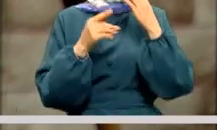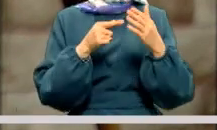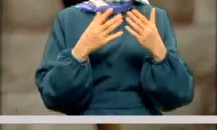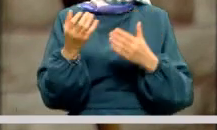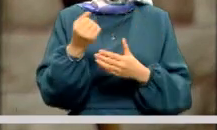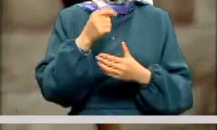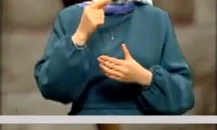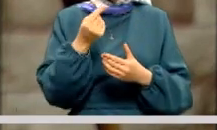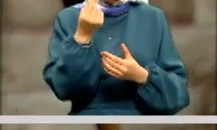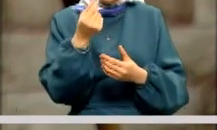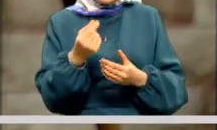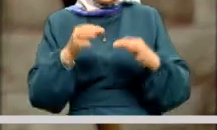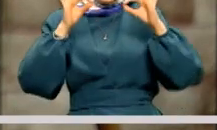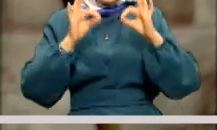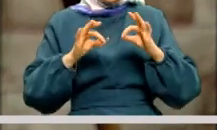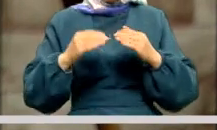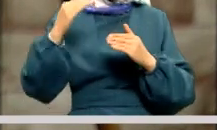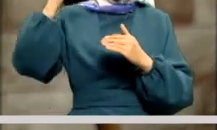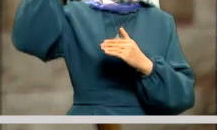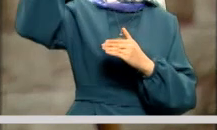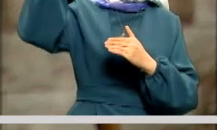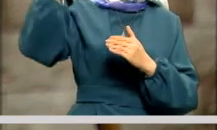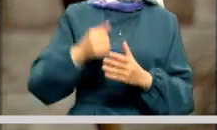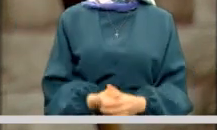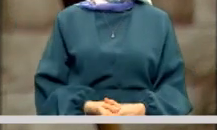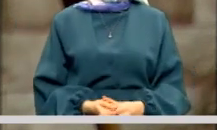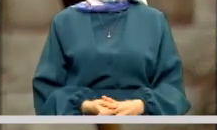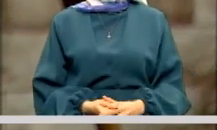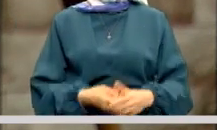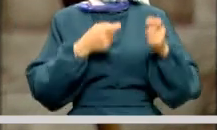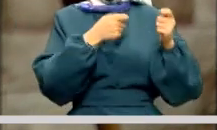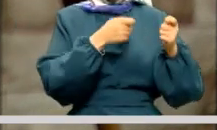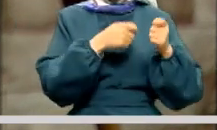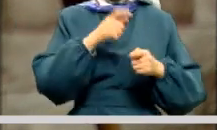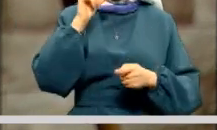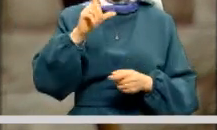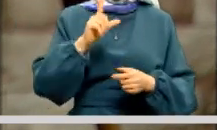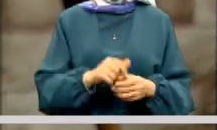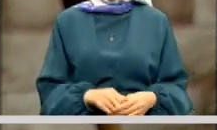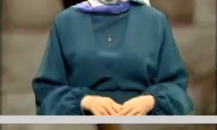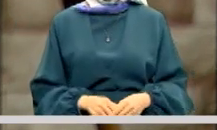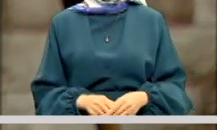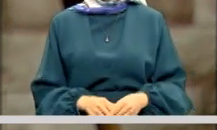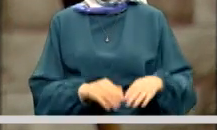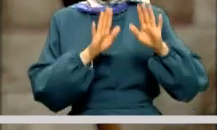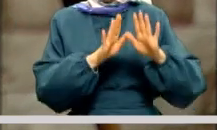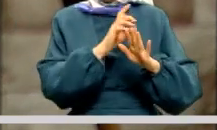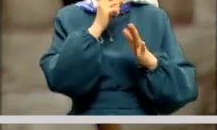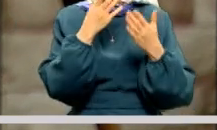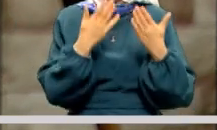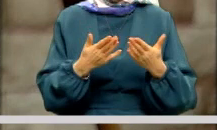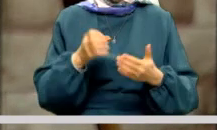Çekirdekten başlayıp yukarıya doğru giden bir büyüme usulü ile eğitmemiz gerekiyor yetebilir miyiz öğretmen olarak